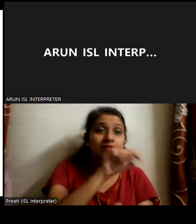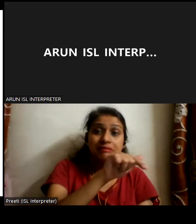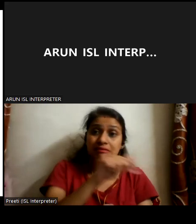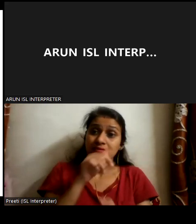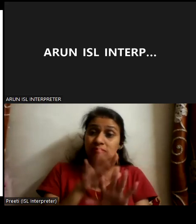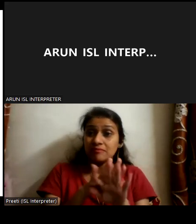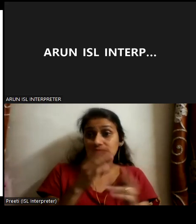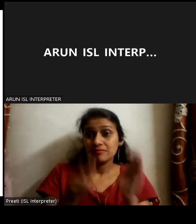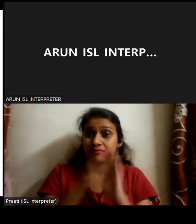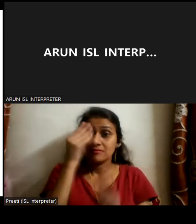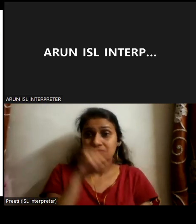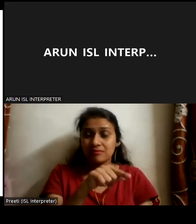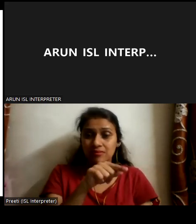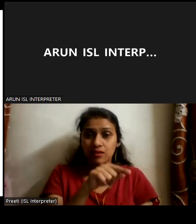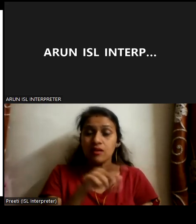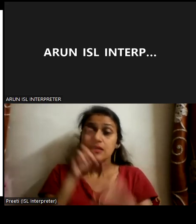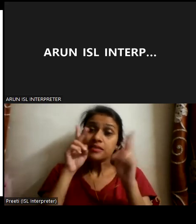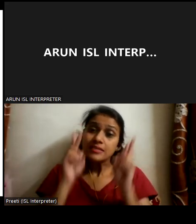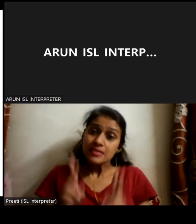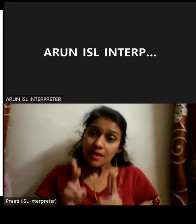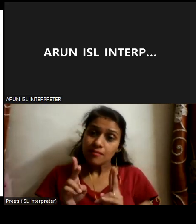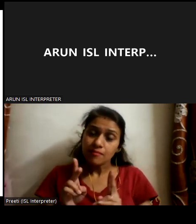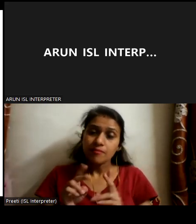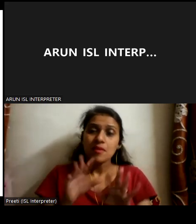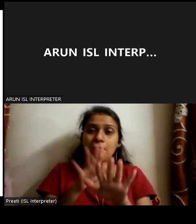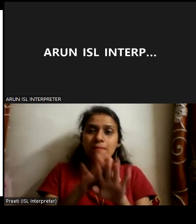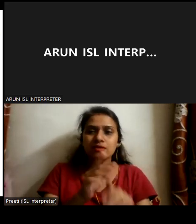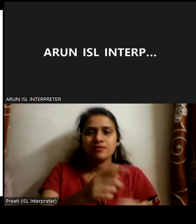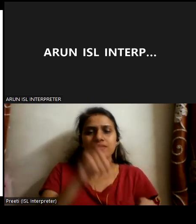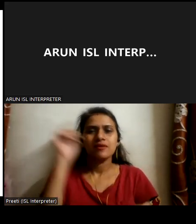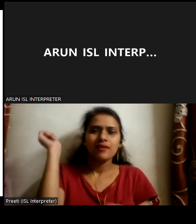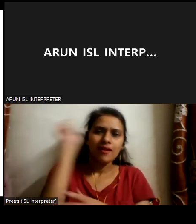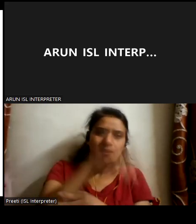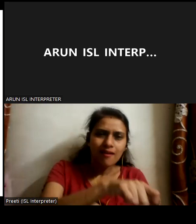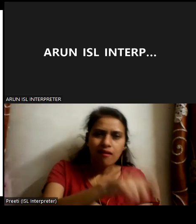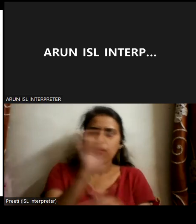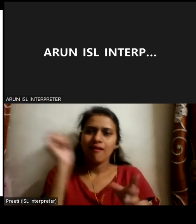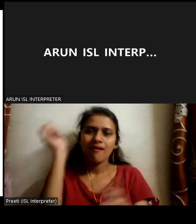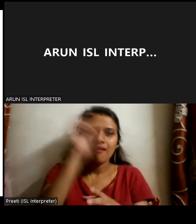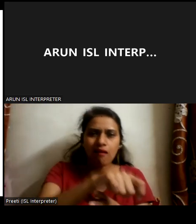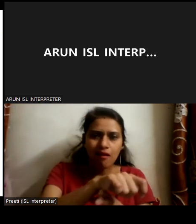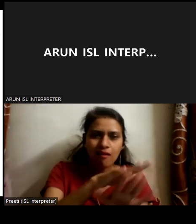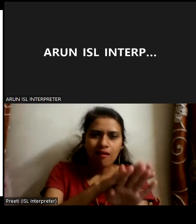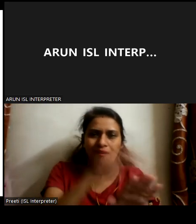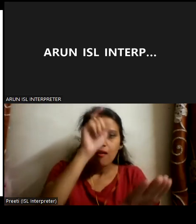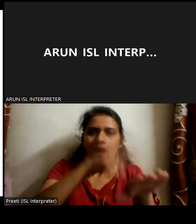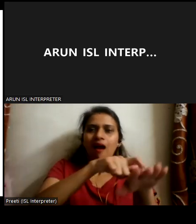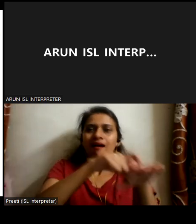दिनों तक इस तालाब में से मछली निकालना है. ठीक है? सो इन अ वेरी लेमैन लैंग्वेज आई